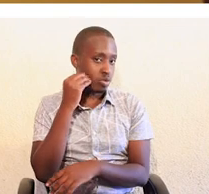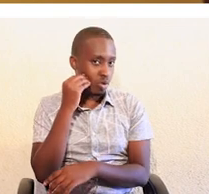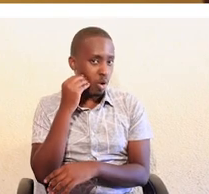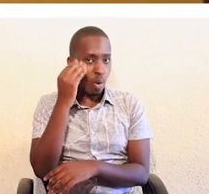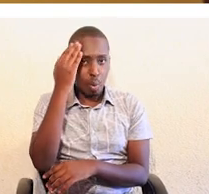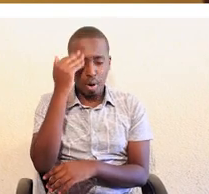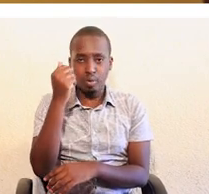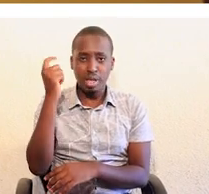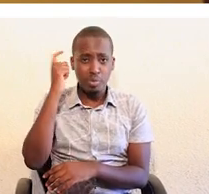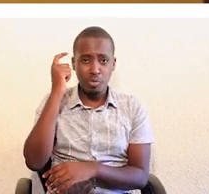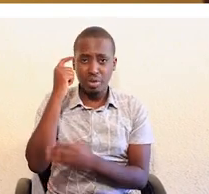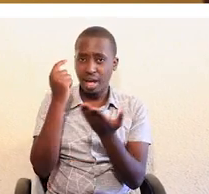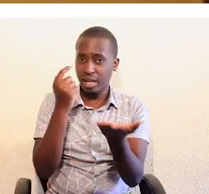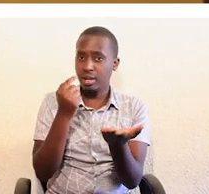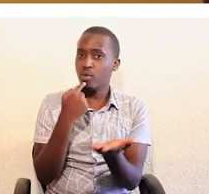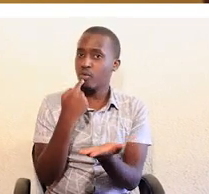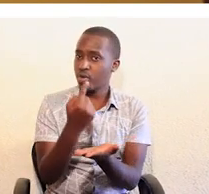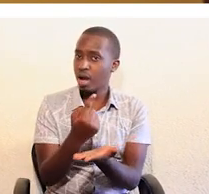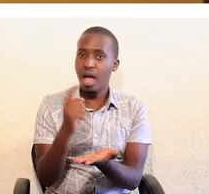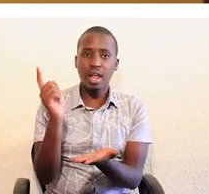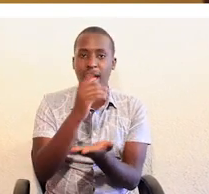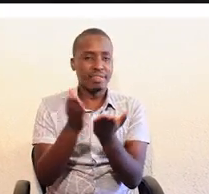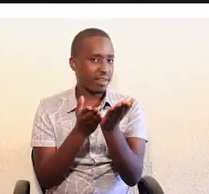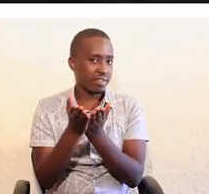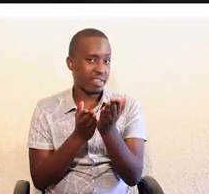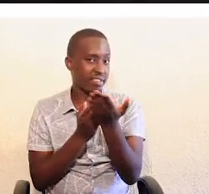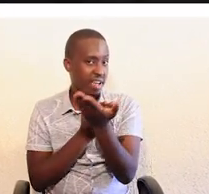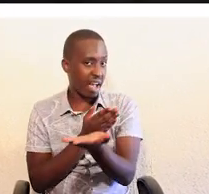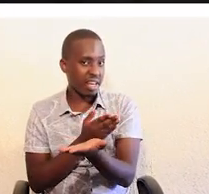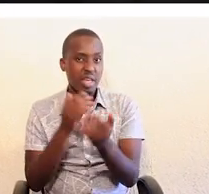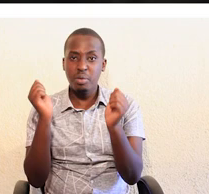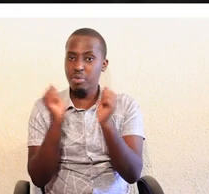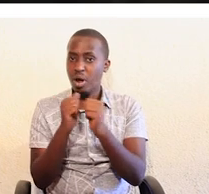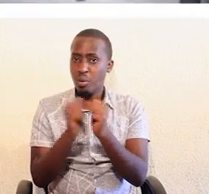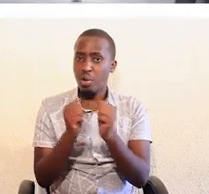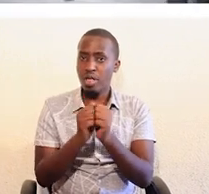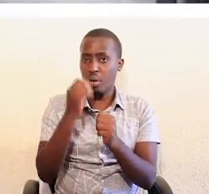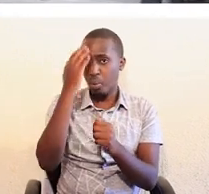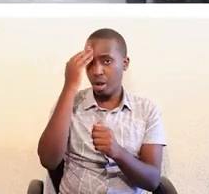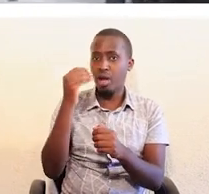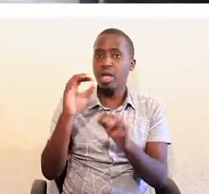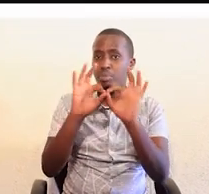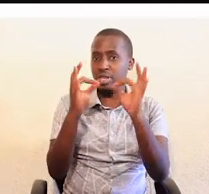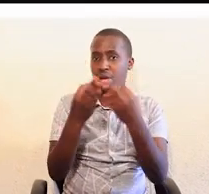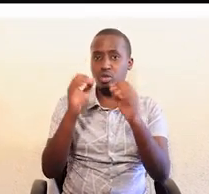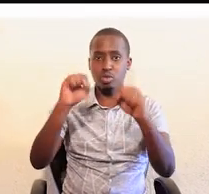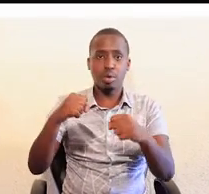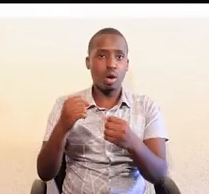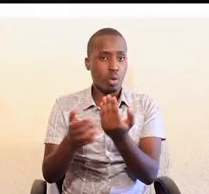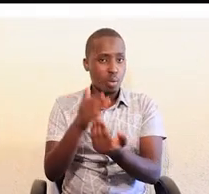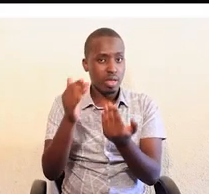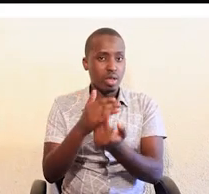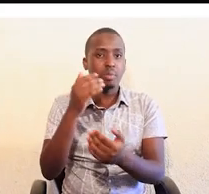kubasubizayo ku imyumvire yari yuko nta serivisi zihari biragoye kuba imiryango